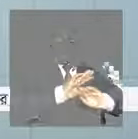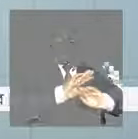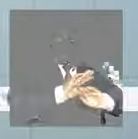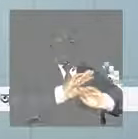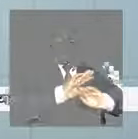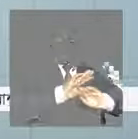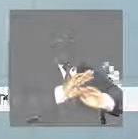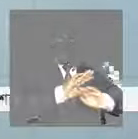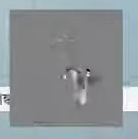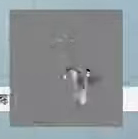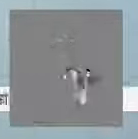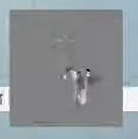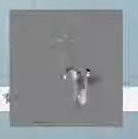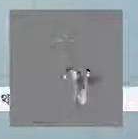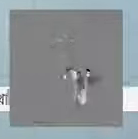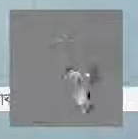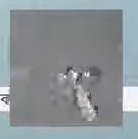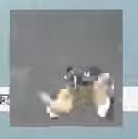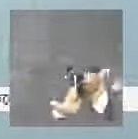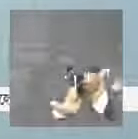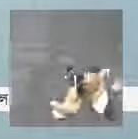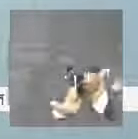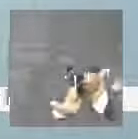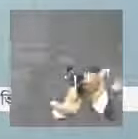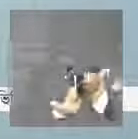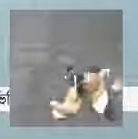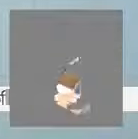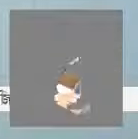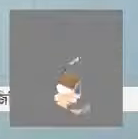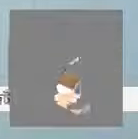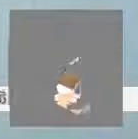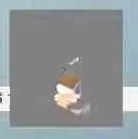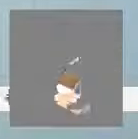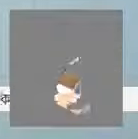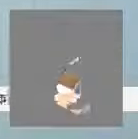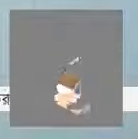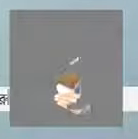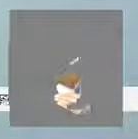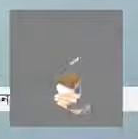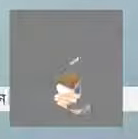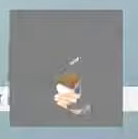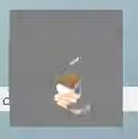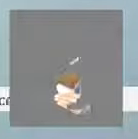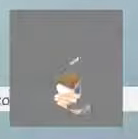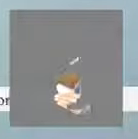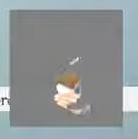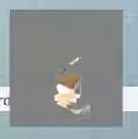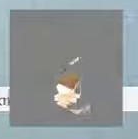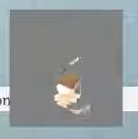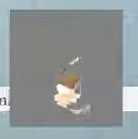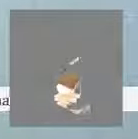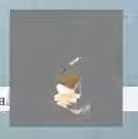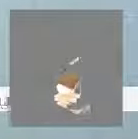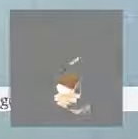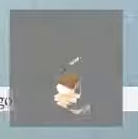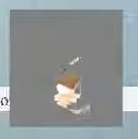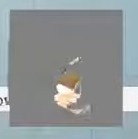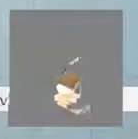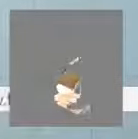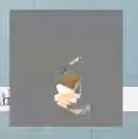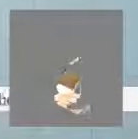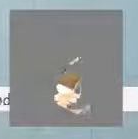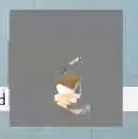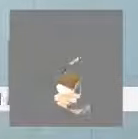এবং আমাদের মোট প্রশিক্ষণ প্রাপ্ত চিকিৎসক এই বিষয়ে 15,074 জন এবং